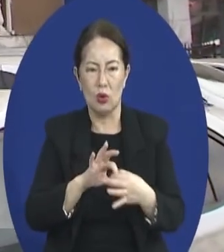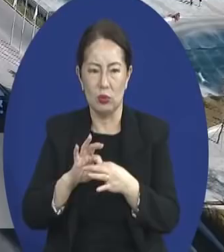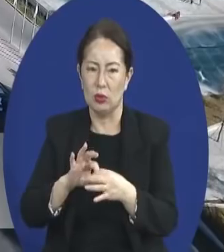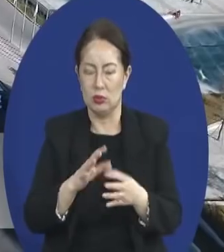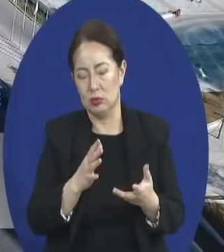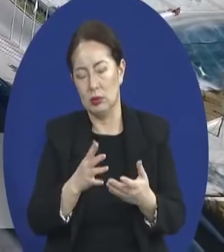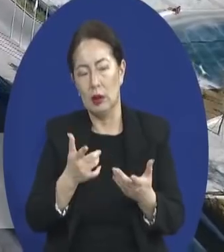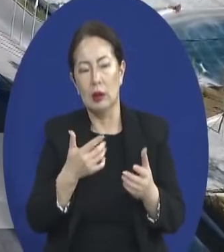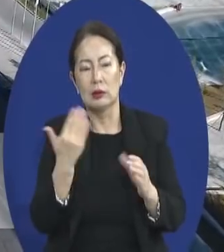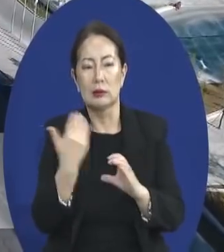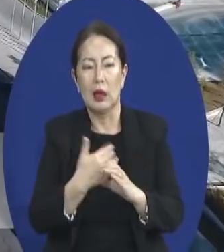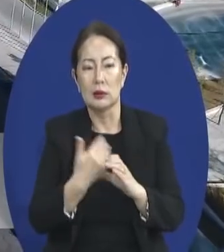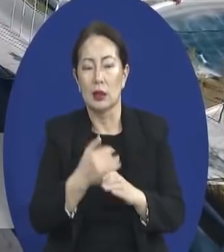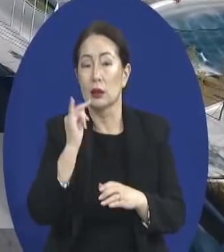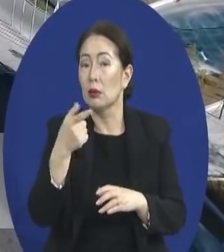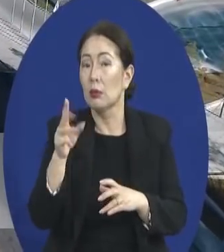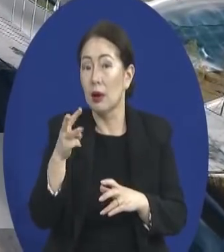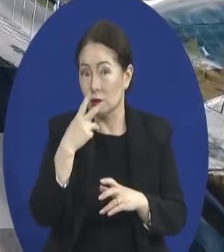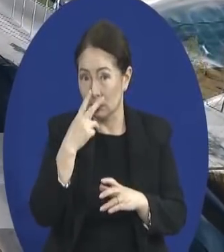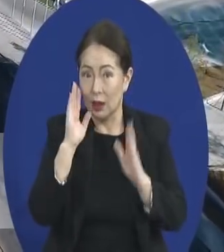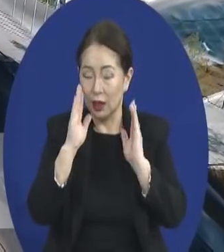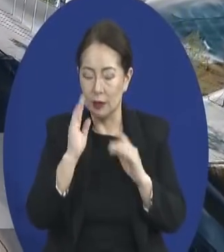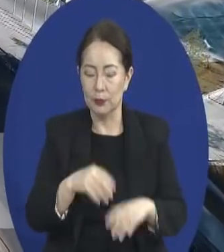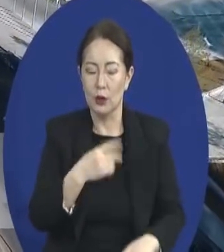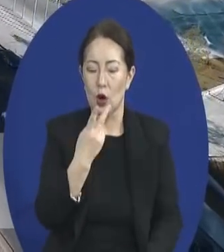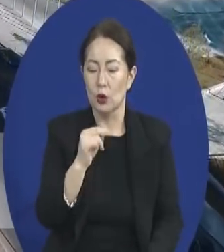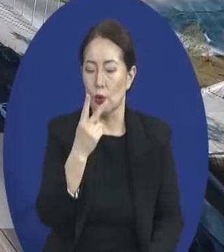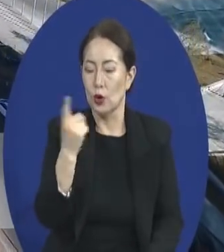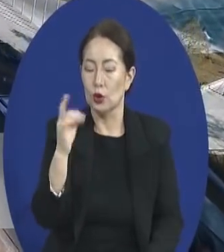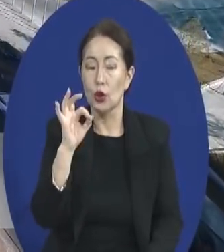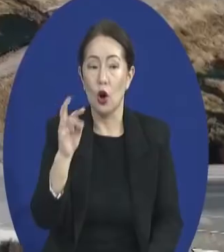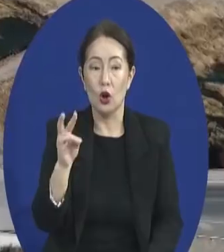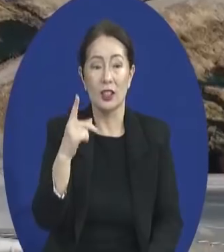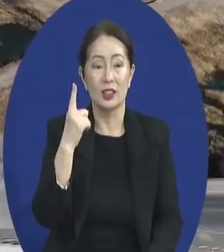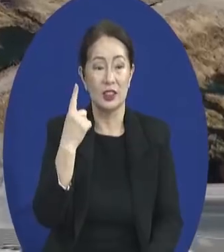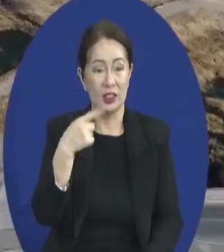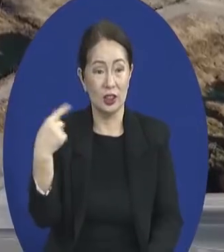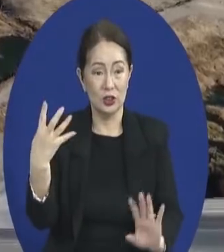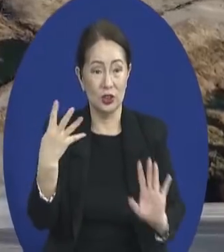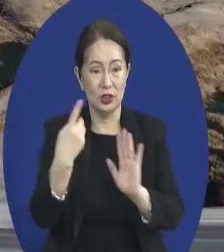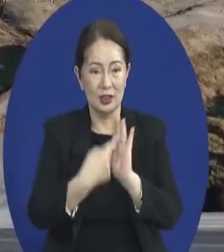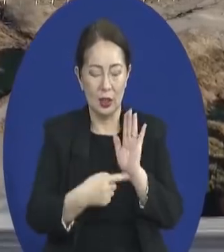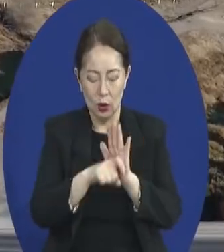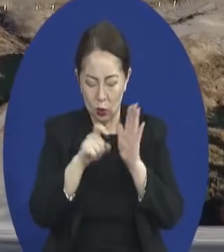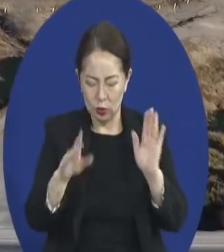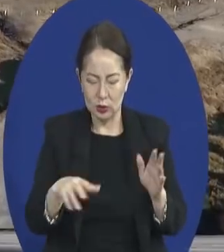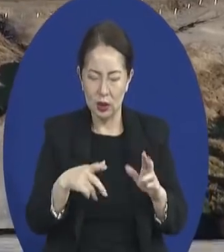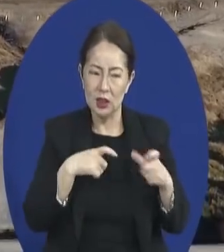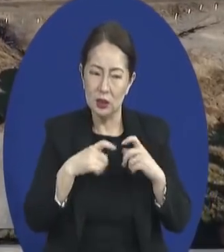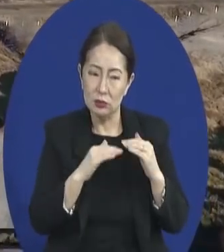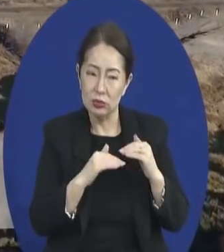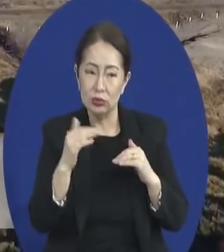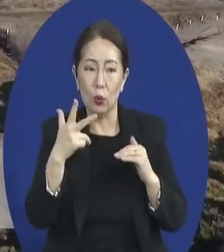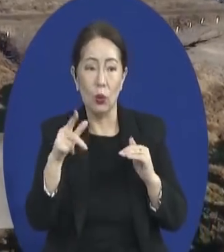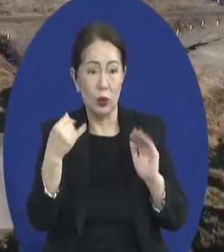байгааг Дэлхийн банкны шинжээчид анхаарууллаа. 2021 оны эхний 9 сарын байдлаар эдийн засаг 3.6% өсөлт гарсан. Өсөлт